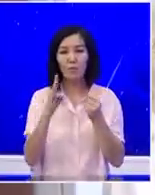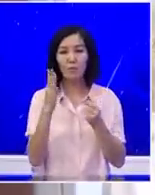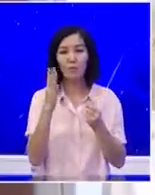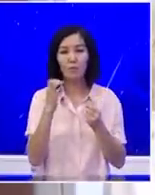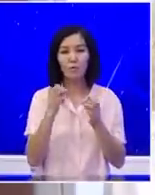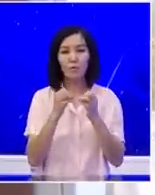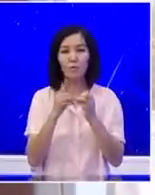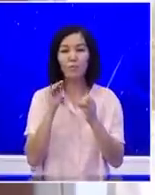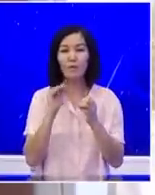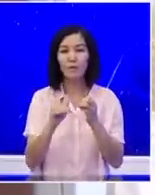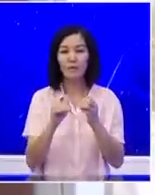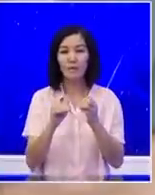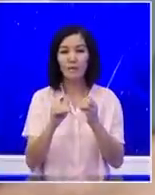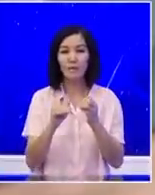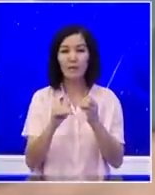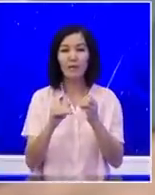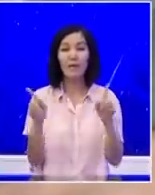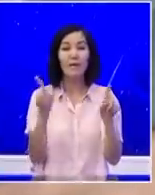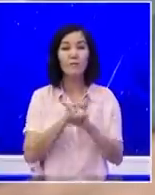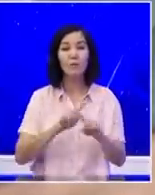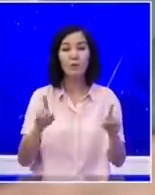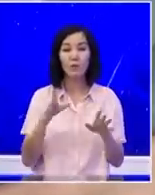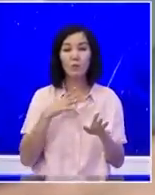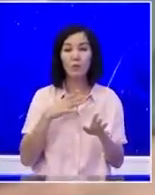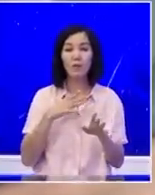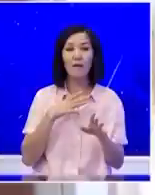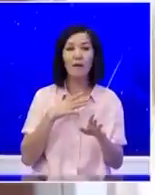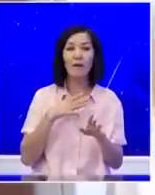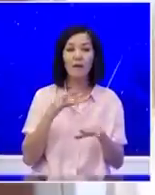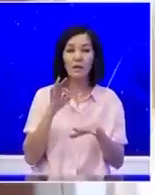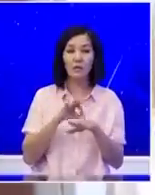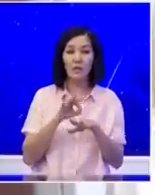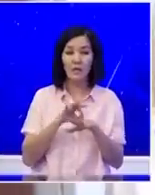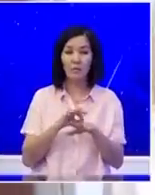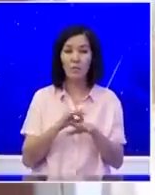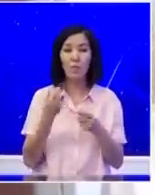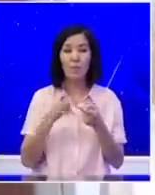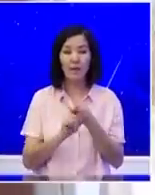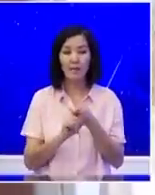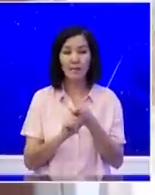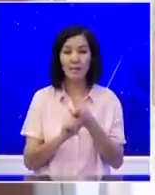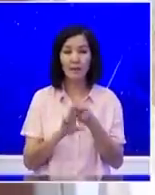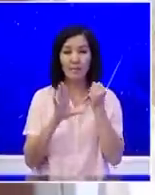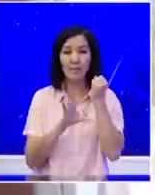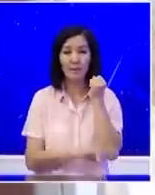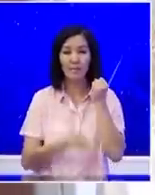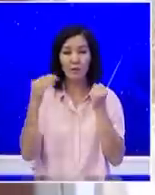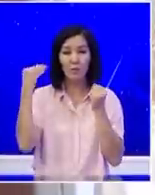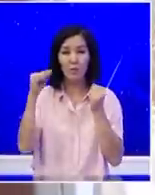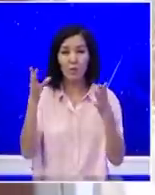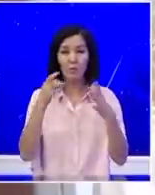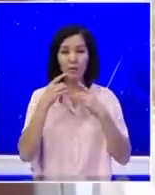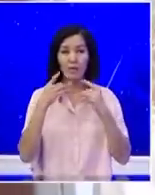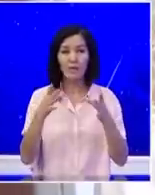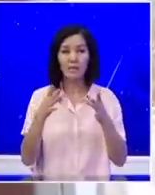астам оқушыларымыз үшін өзгеше болып тұр. Еліміздегі орын алған жағдайға байланысты соңғы қоңырау мерекесі